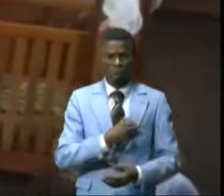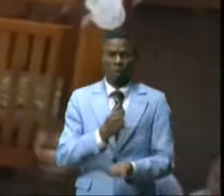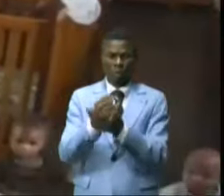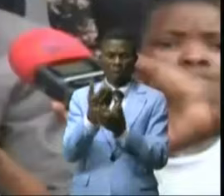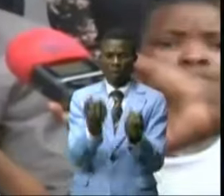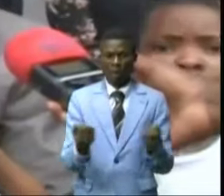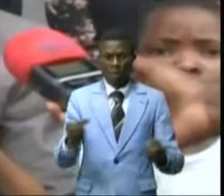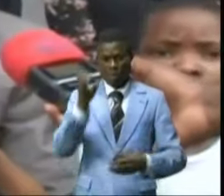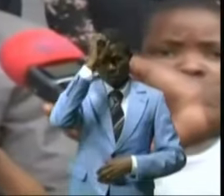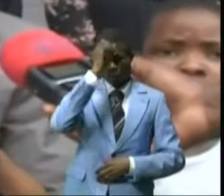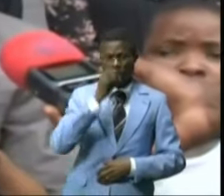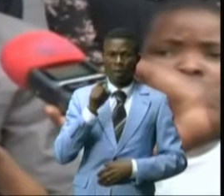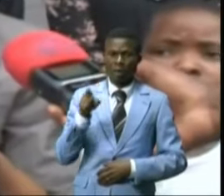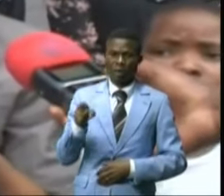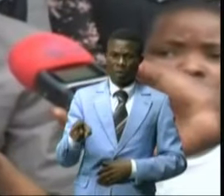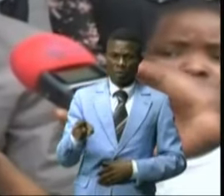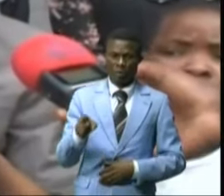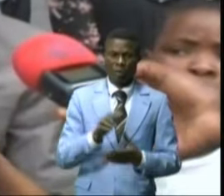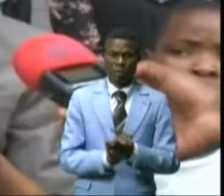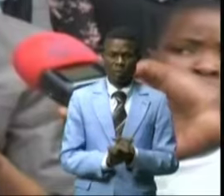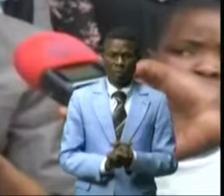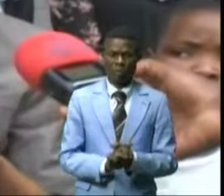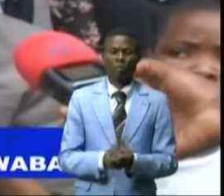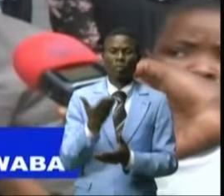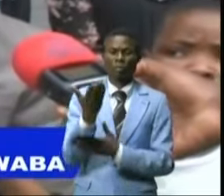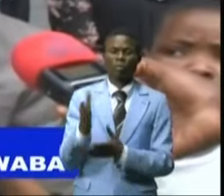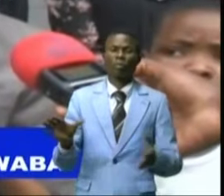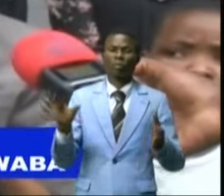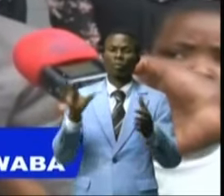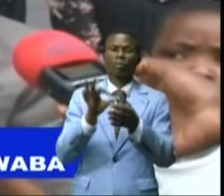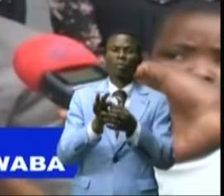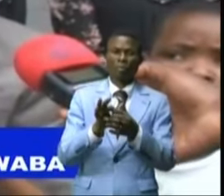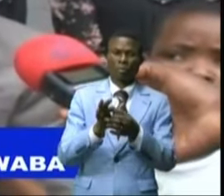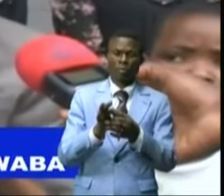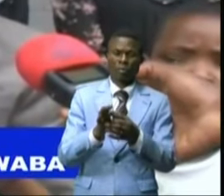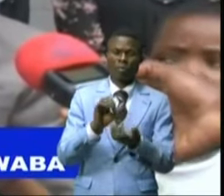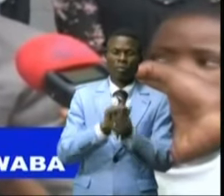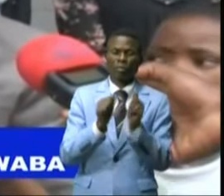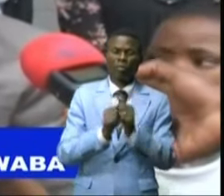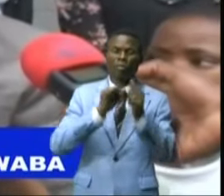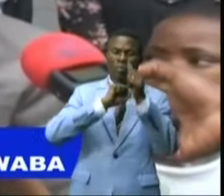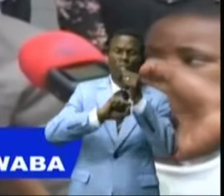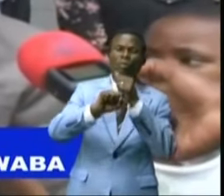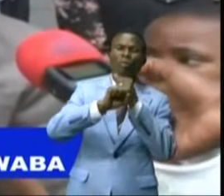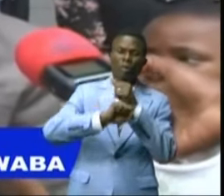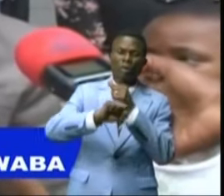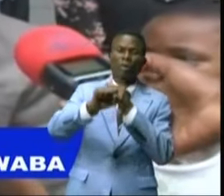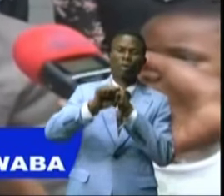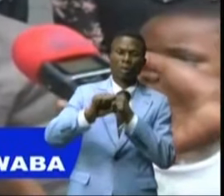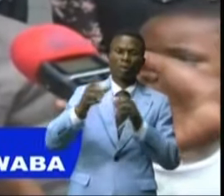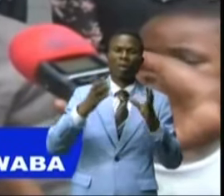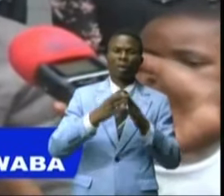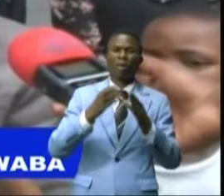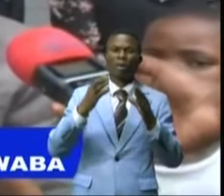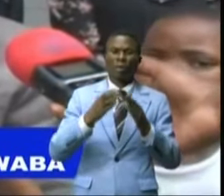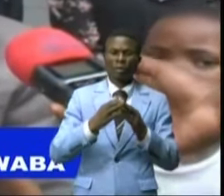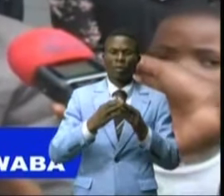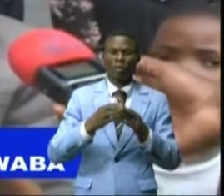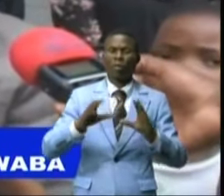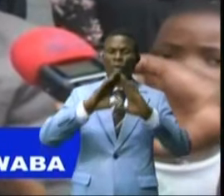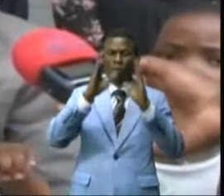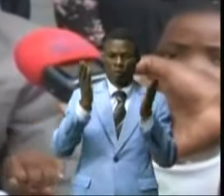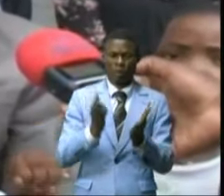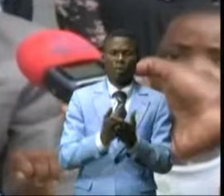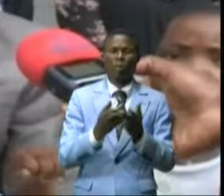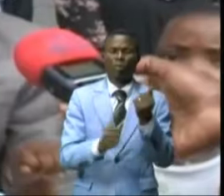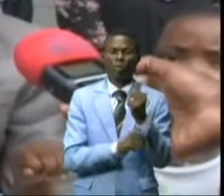ses enfants. Donc je lance aussi un cri de sensibilisation avec tout peut